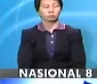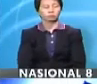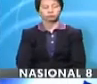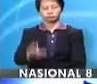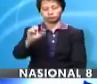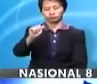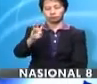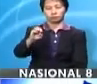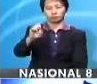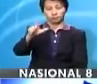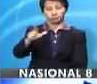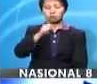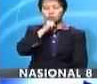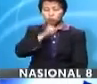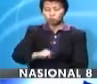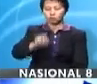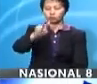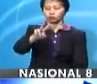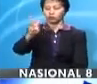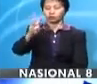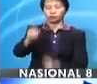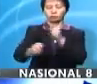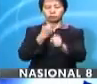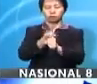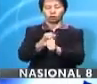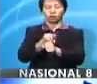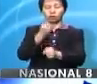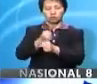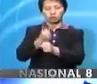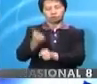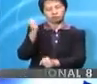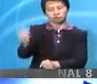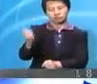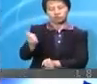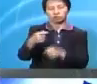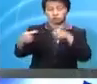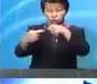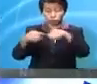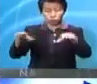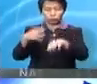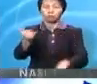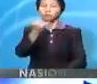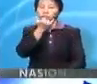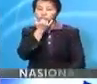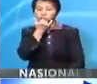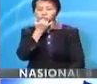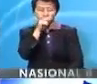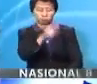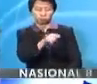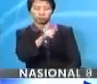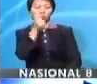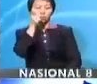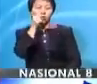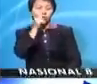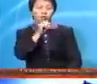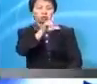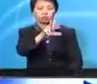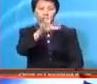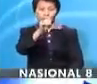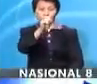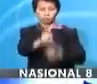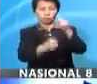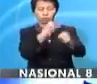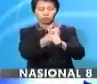Amal Adil alias 26 tahun yang bekerja sendiri dituduh melakukan kesalahan itu terhadap Roshida Abdullah 30